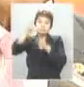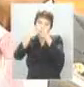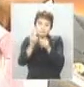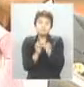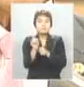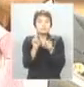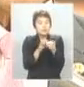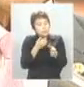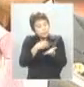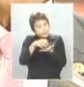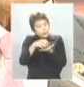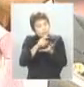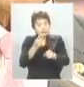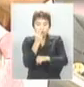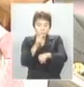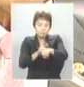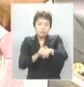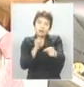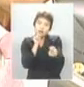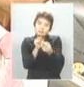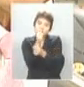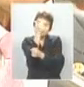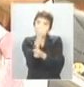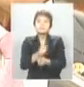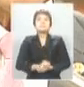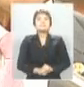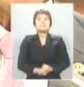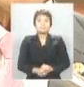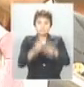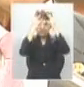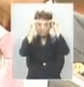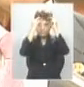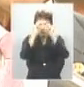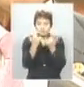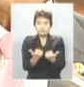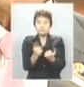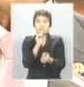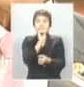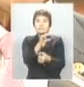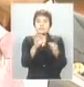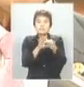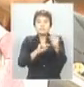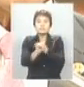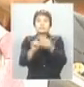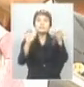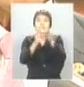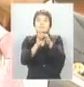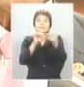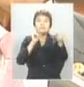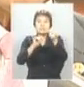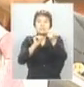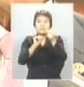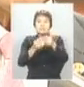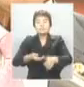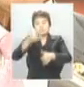มครับ นายกรัฐมนตรีเปิดเผยว่าขณะนี้ทราบว่าพระบรมราชโองการโปรดเกล้าโปรดกระหม่อม